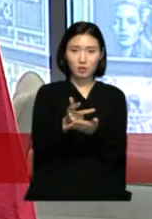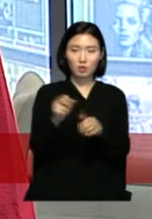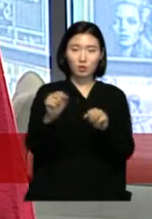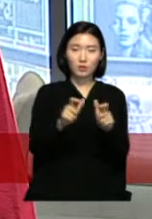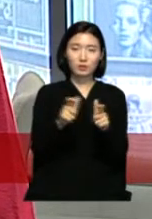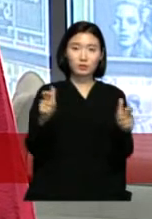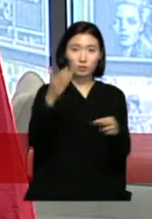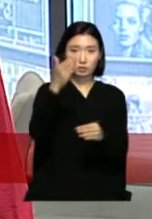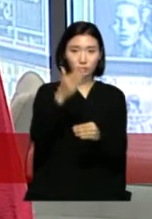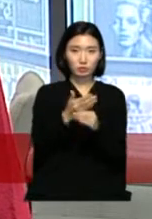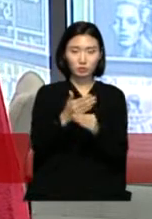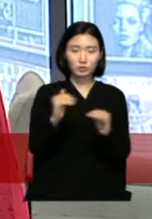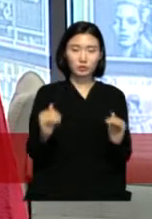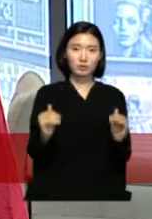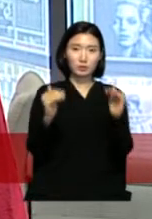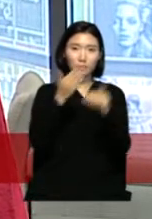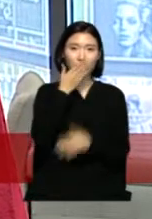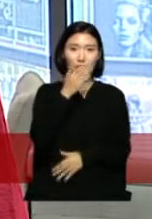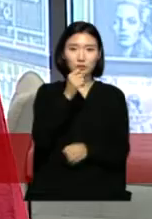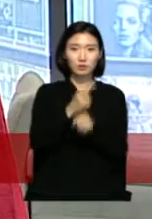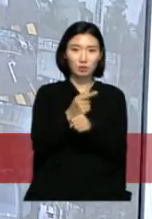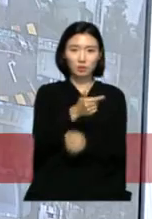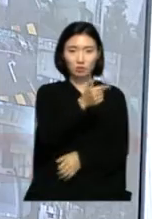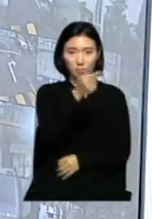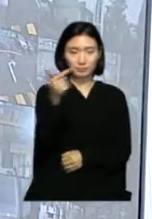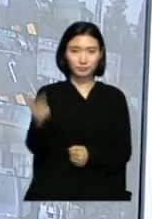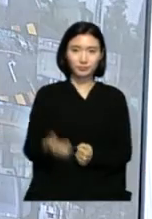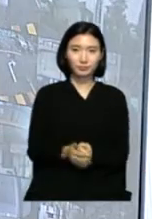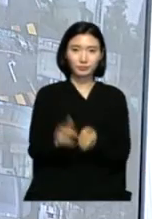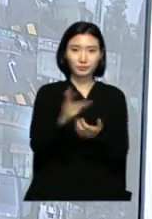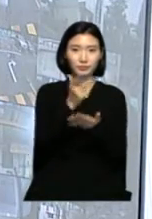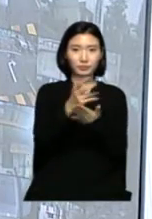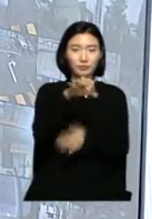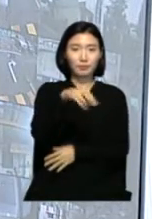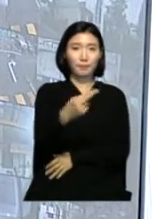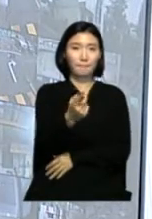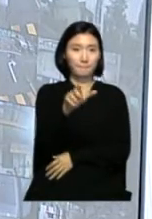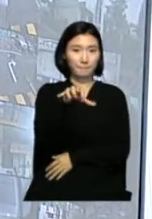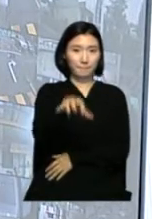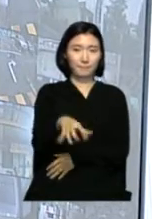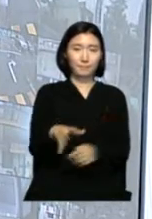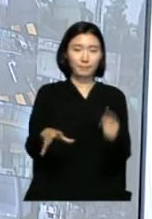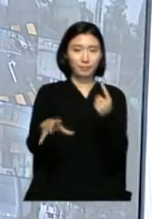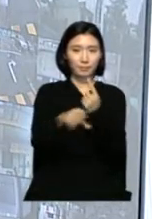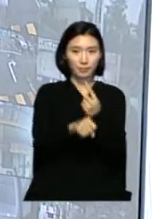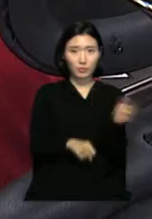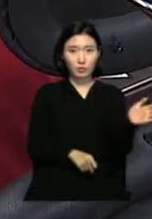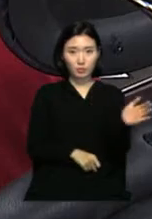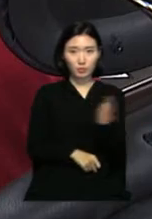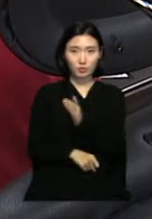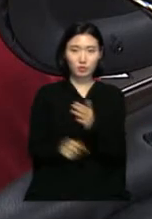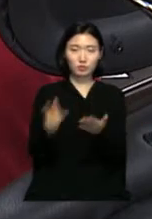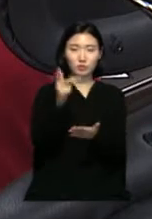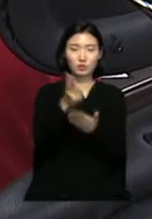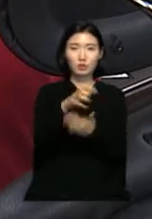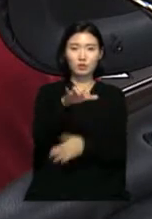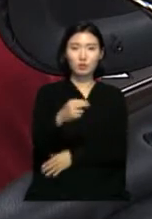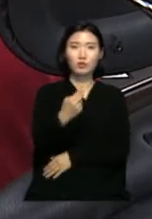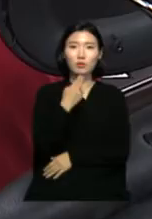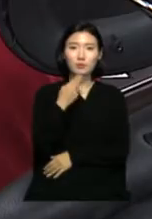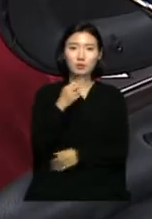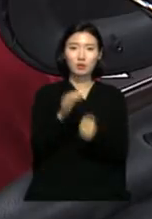있고 성장 가능성이 높은 상태입니다. 주차장의 빈 공간을 공유하는 것부터 주차 공간이